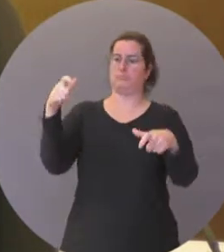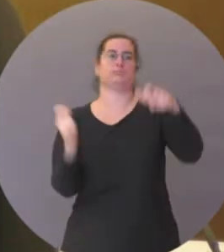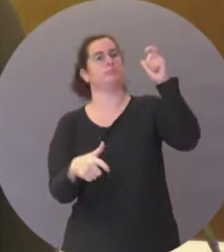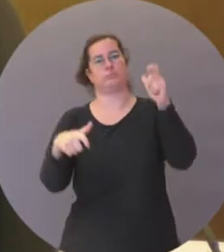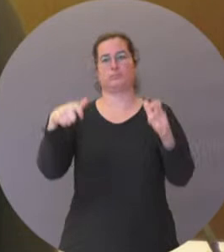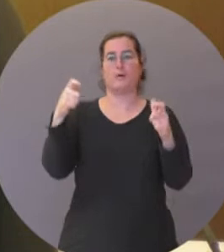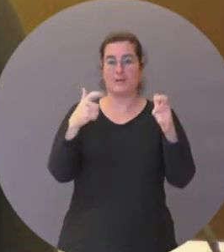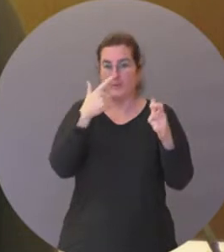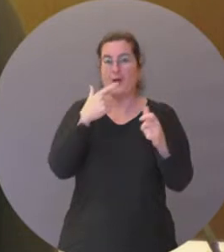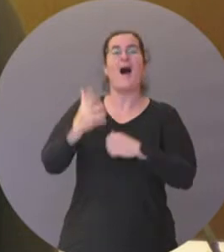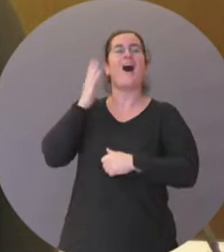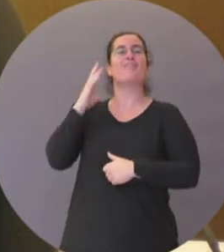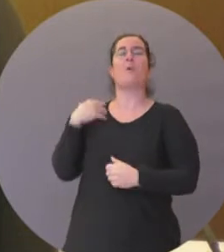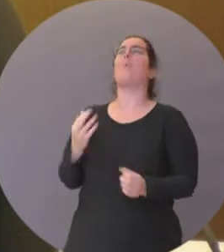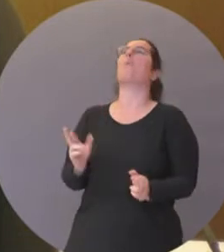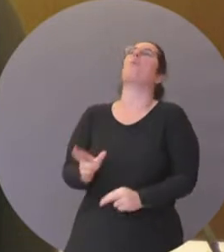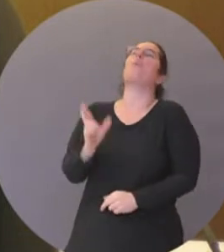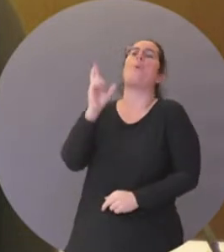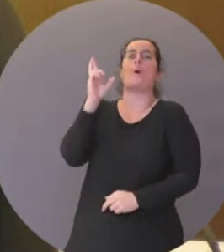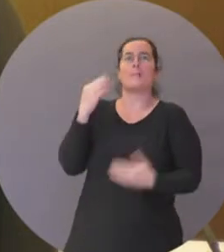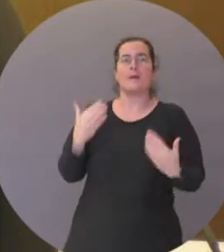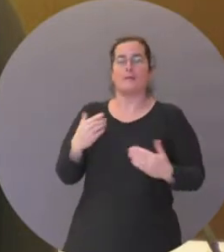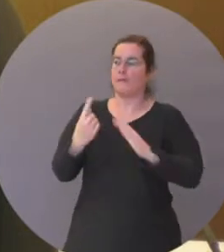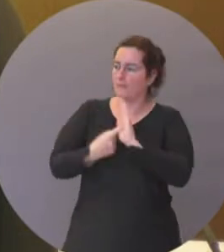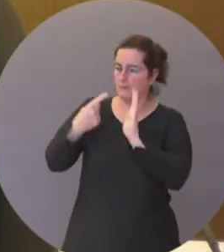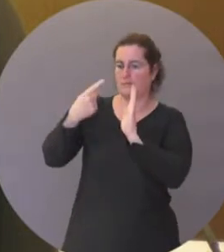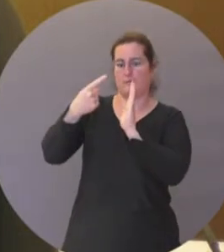moins en moins exceptionnelles mais qui finalement